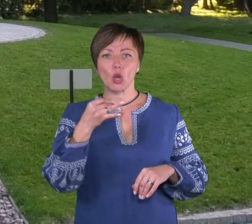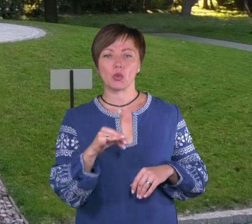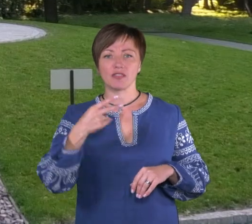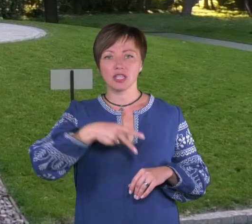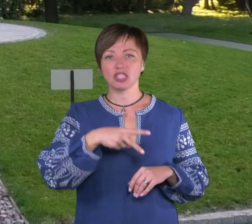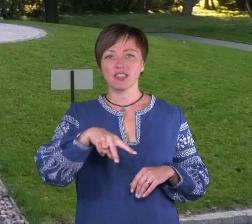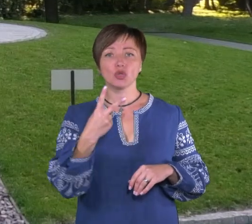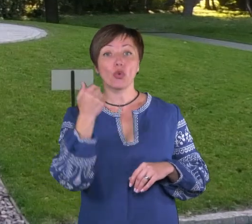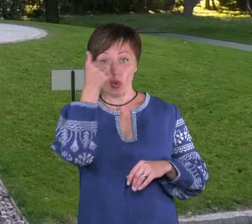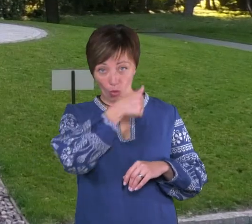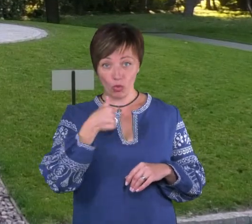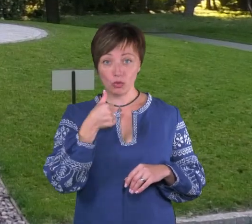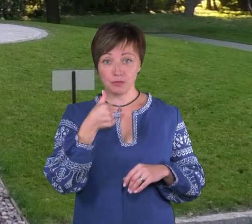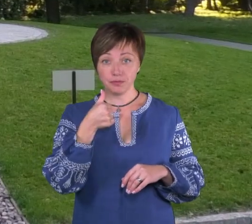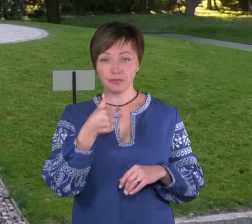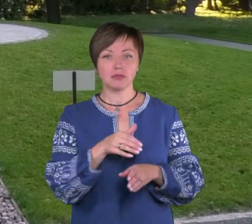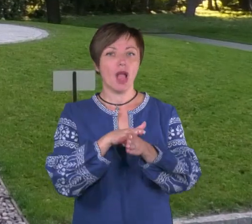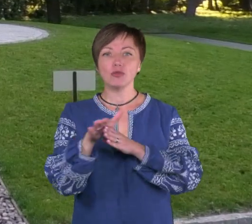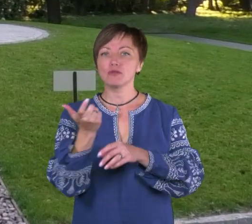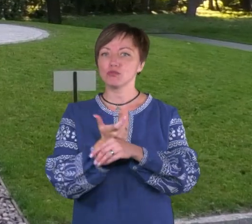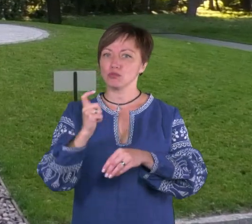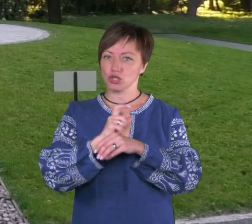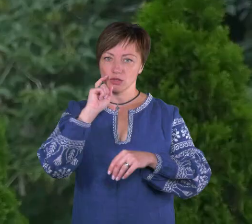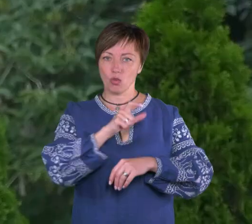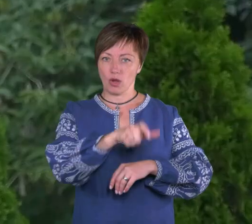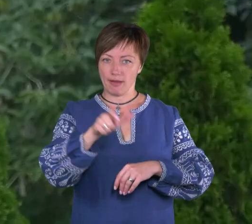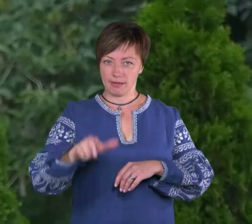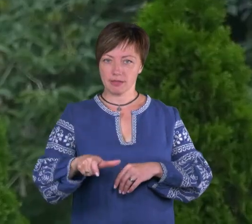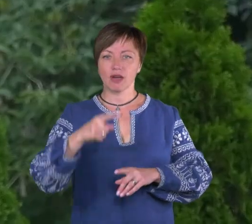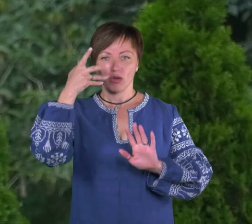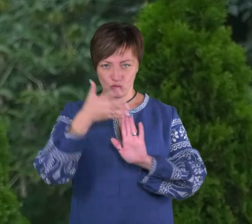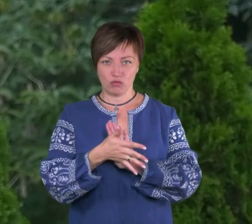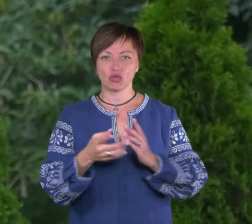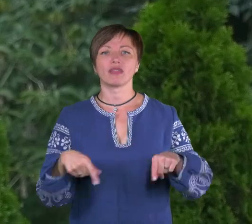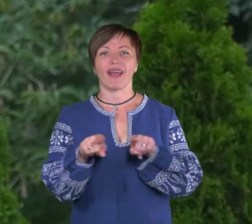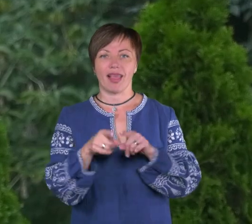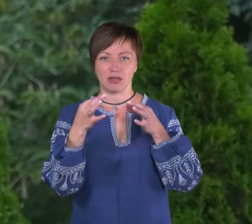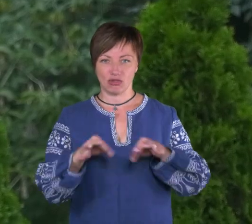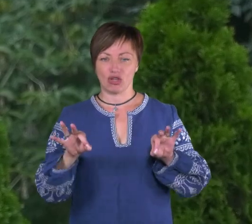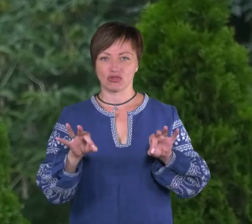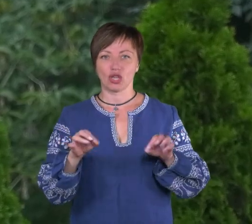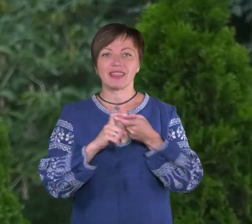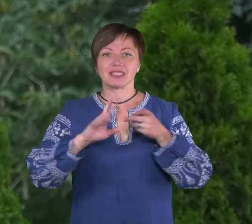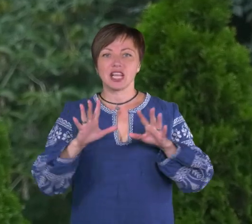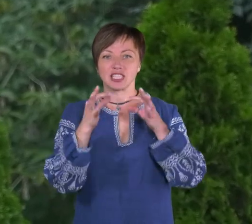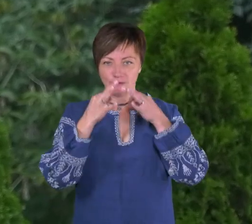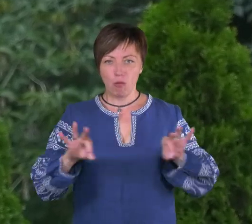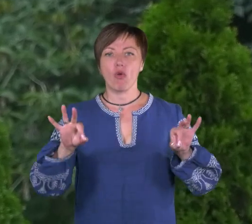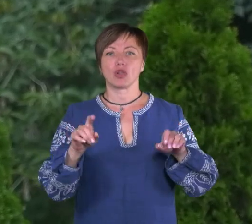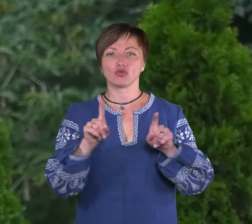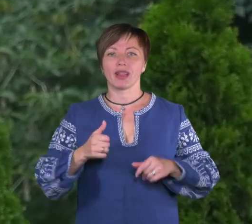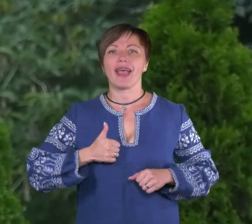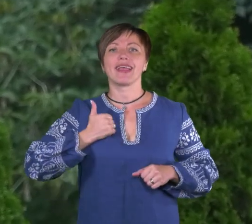лютого 2022 року, абсолютна більшість українців розуміє, що таке незалежність, що таке свобода, що